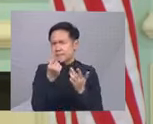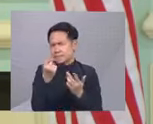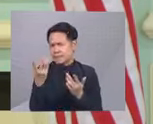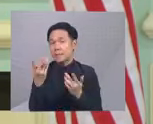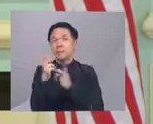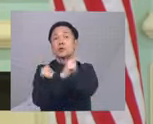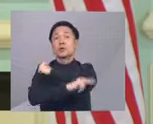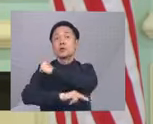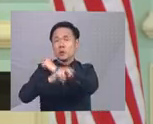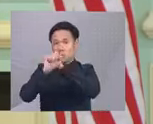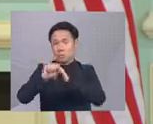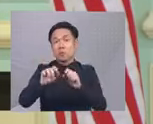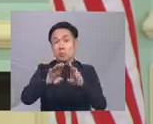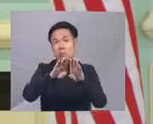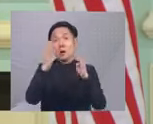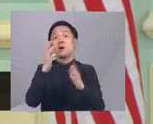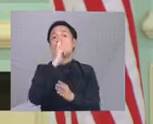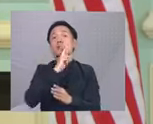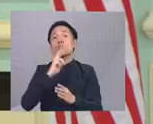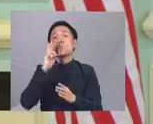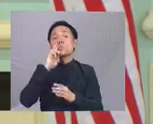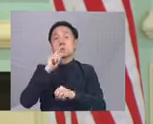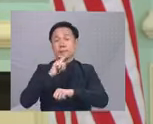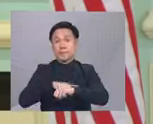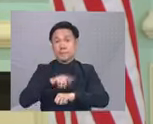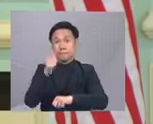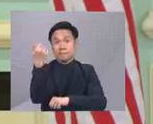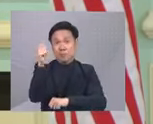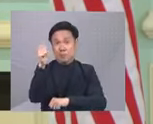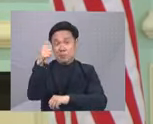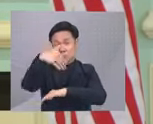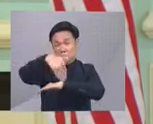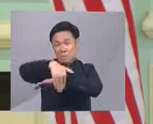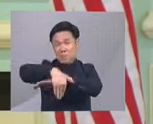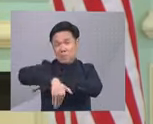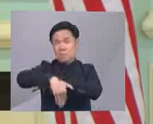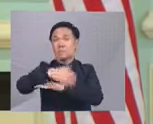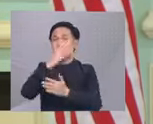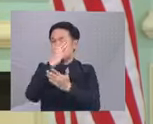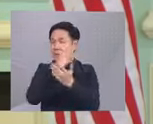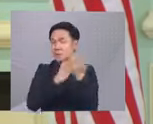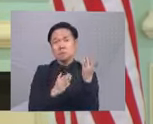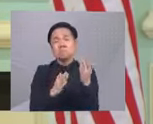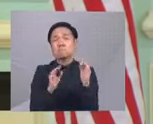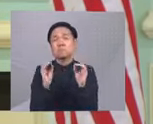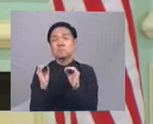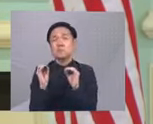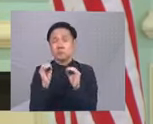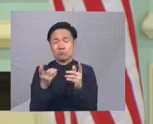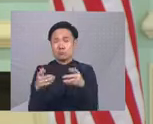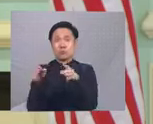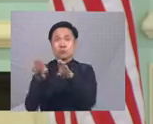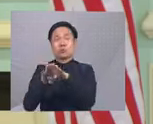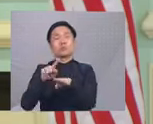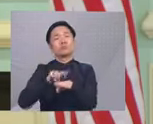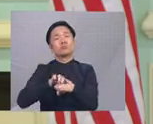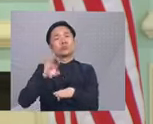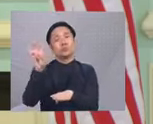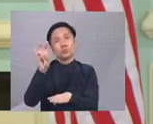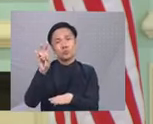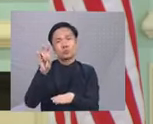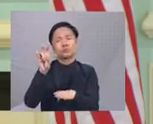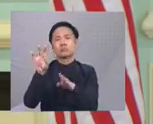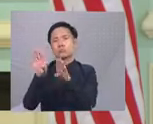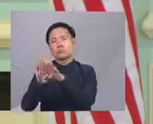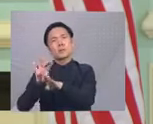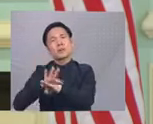restoran sehingga 10 malam. Ada negeri yang masih tidak lagi. Jadi ada yang pukul 7, pukul 8, berbeza-beza.